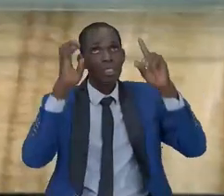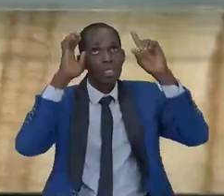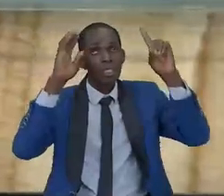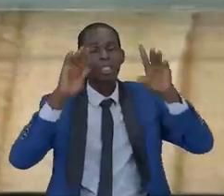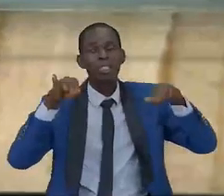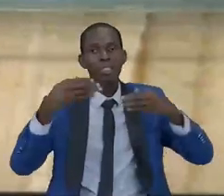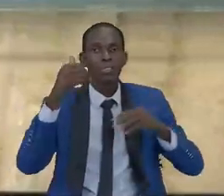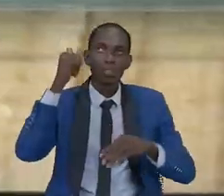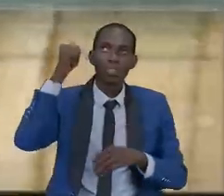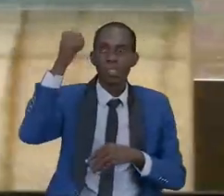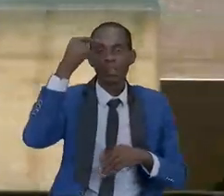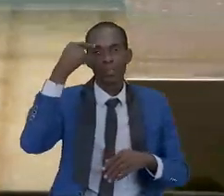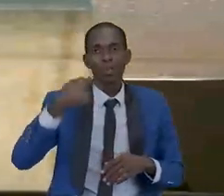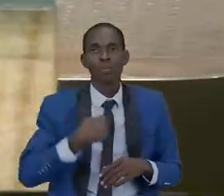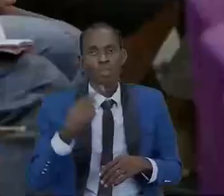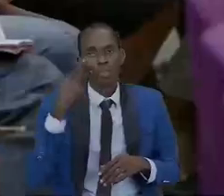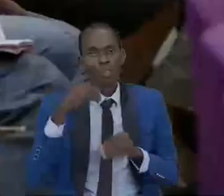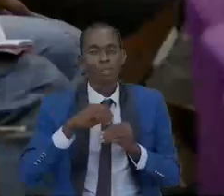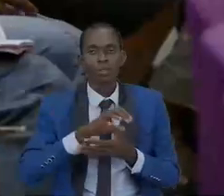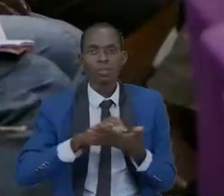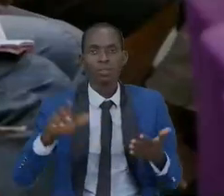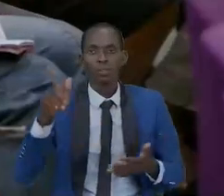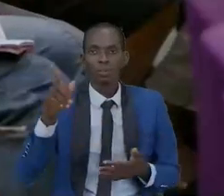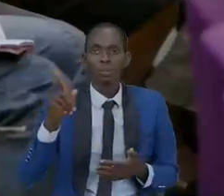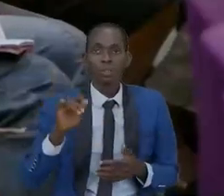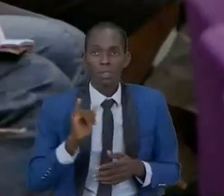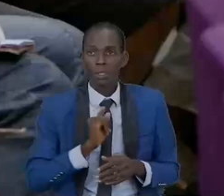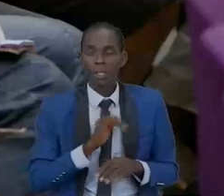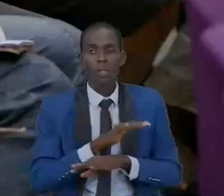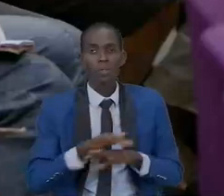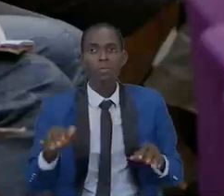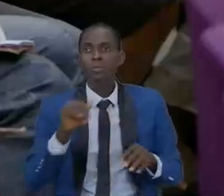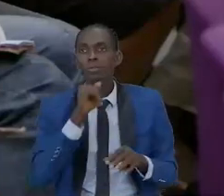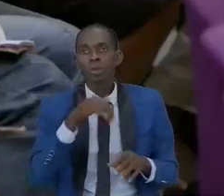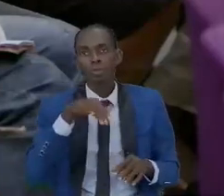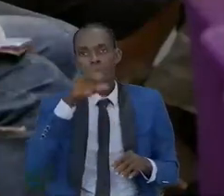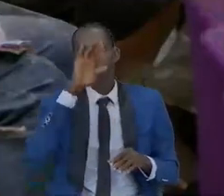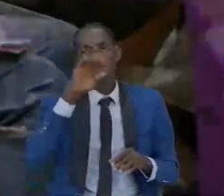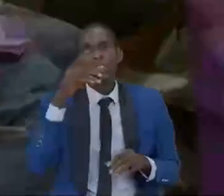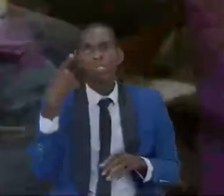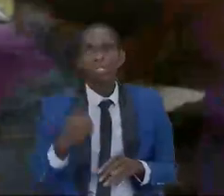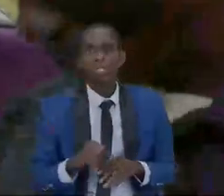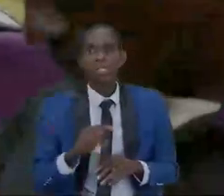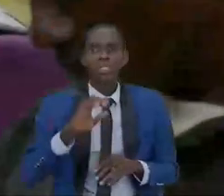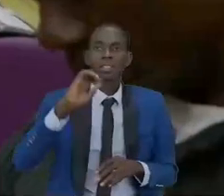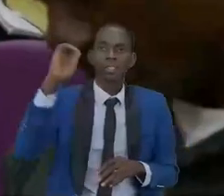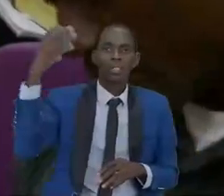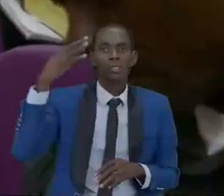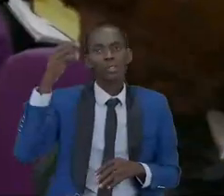verset 21 verset 21 je ne rejette pas la grâce de Dieu